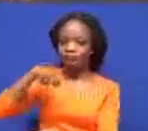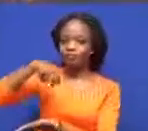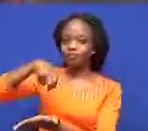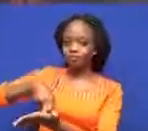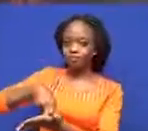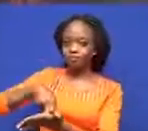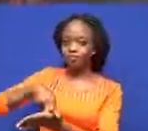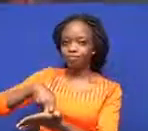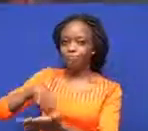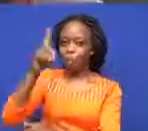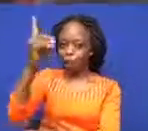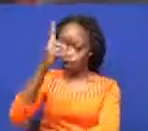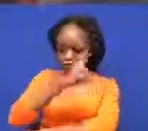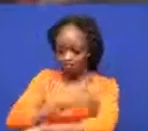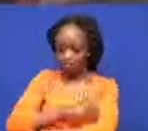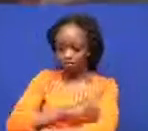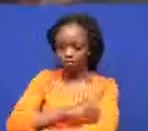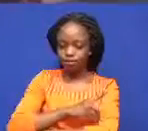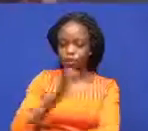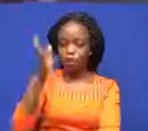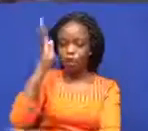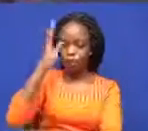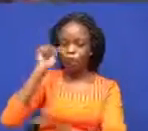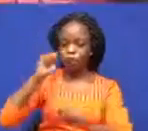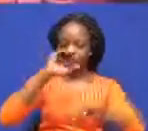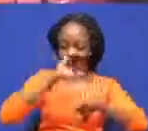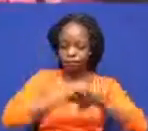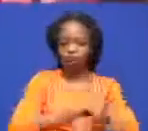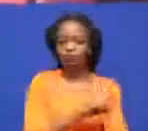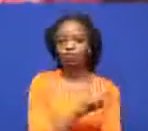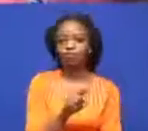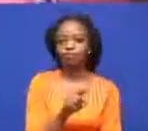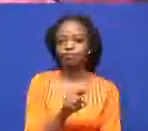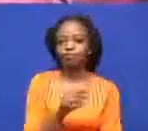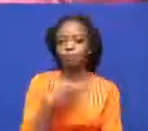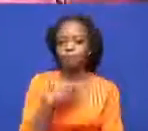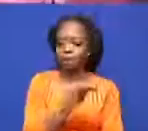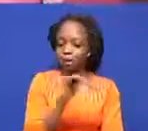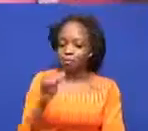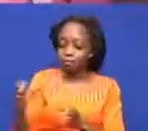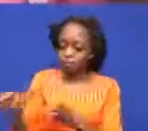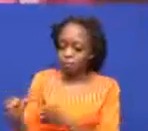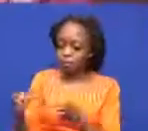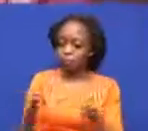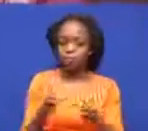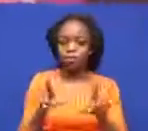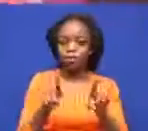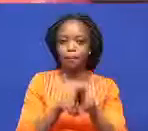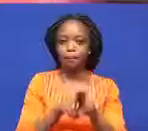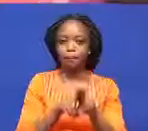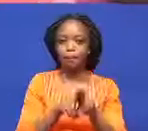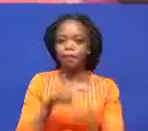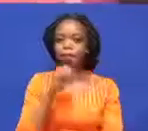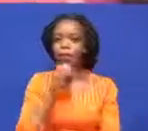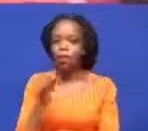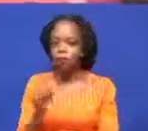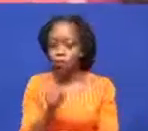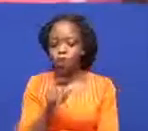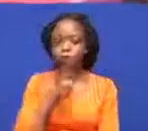chini. Siku moja ya Mungu ni mengi utapatikana. Na ningeomba hata community, wazee na